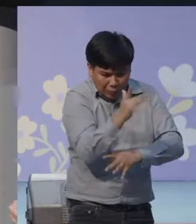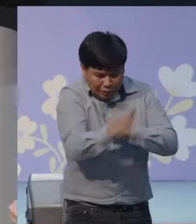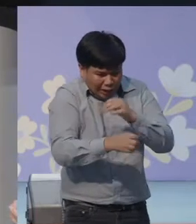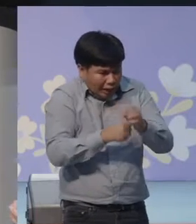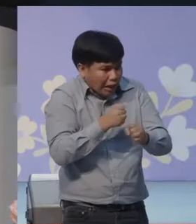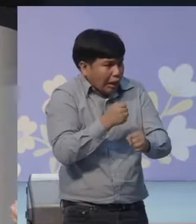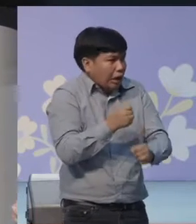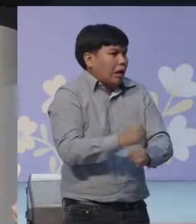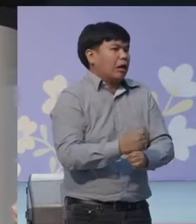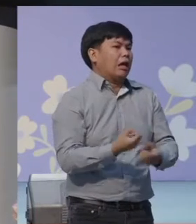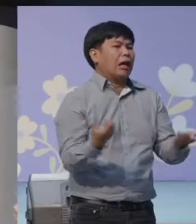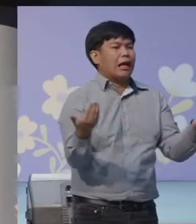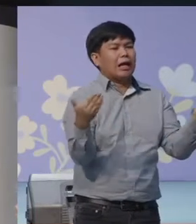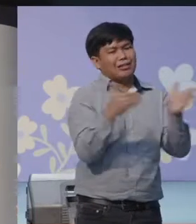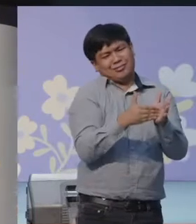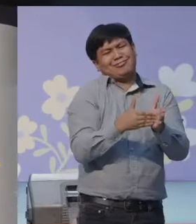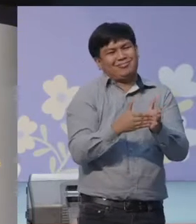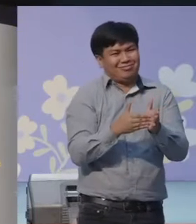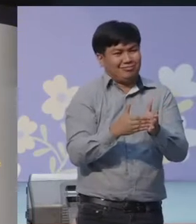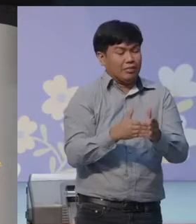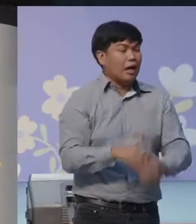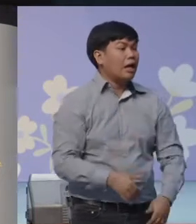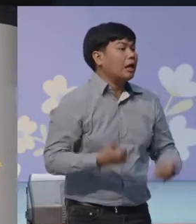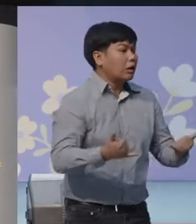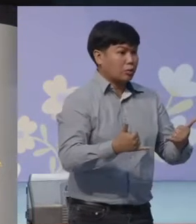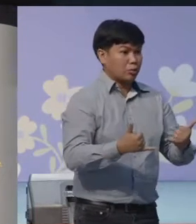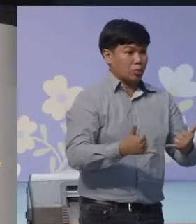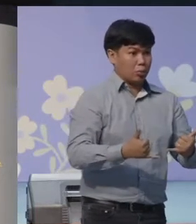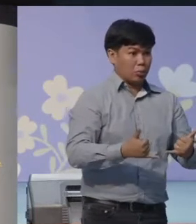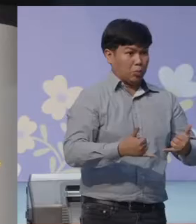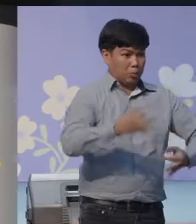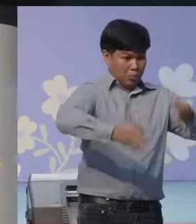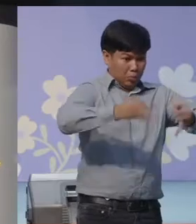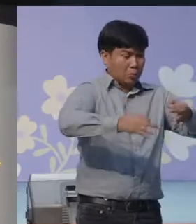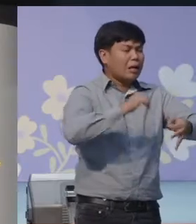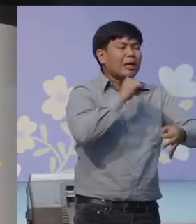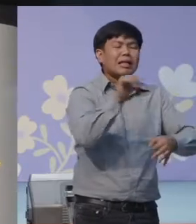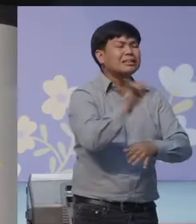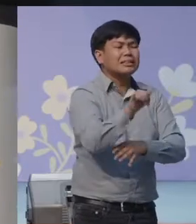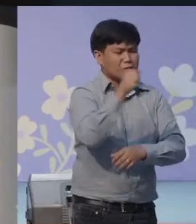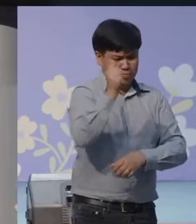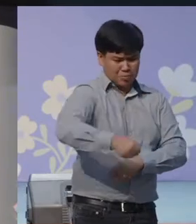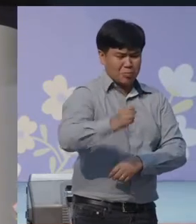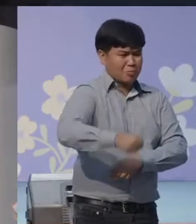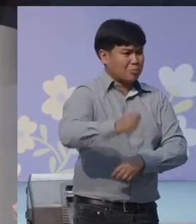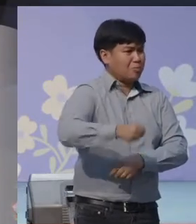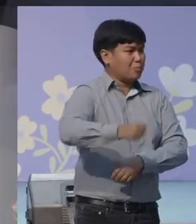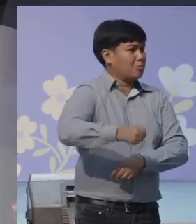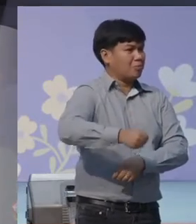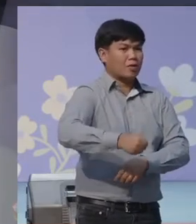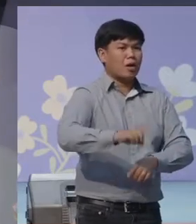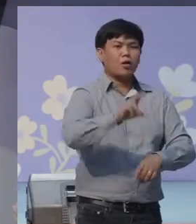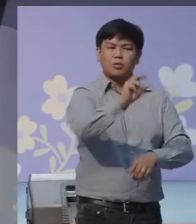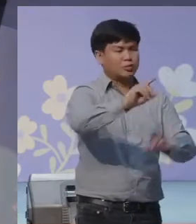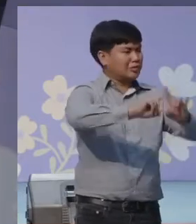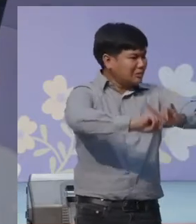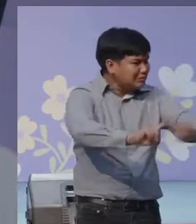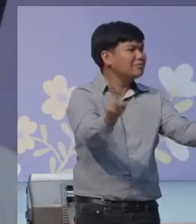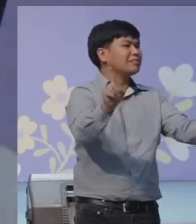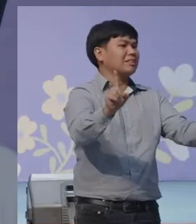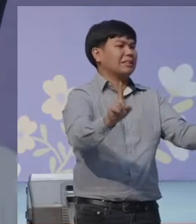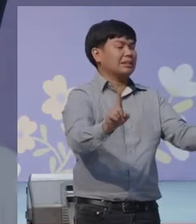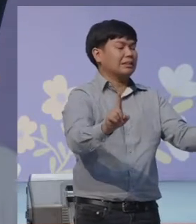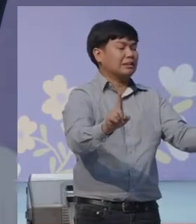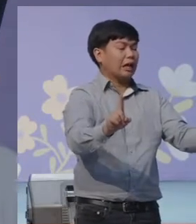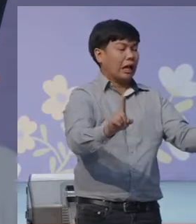na yung sa West, no, sa abogado na hindi yung ganong hukom. Ang hukom dito ay kanilang mga pinuno